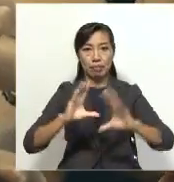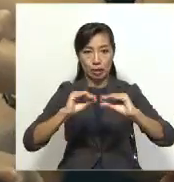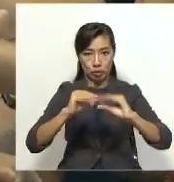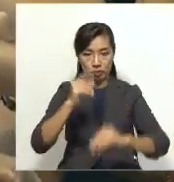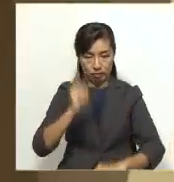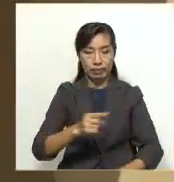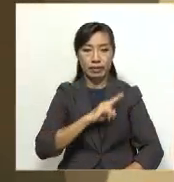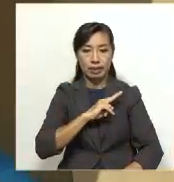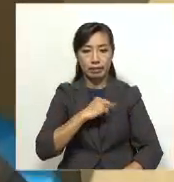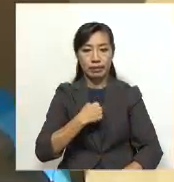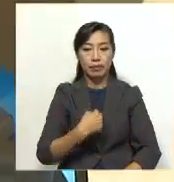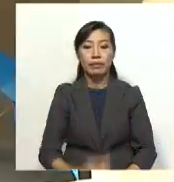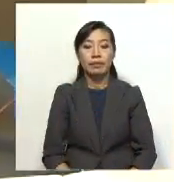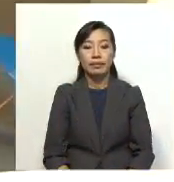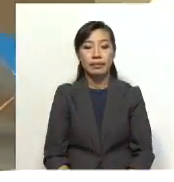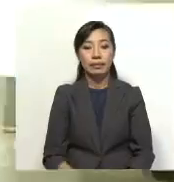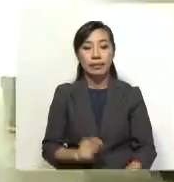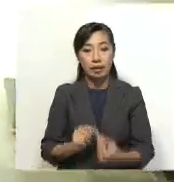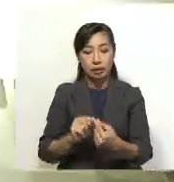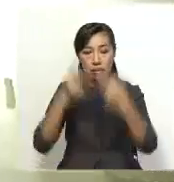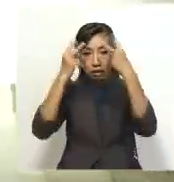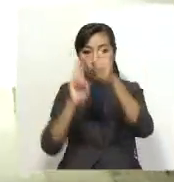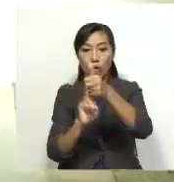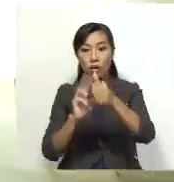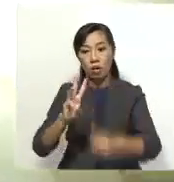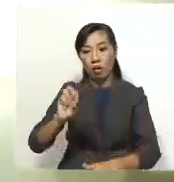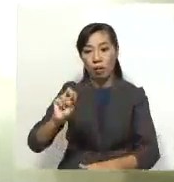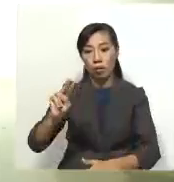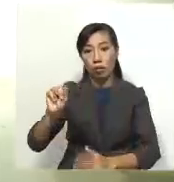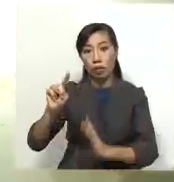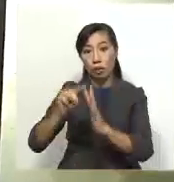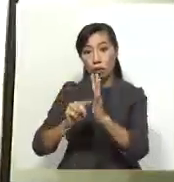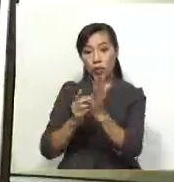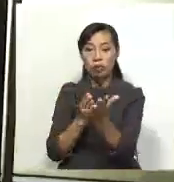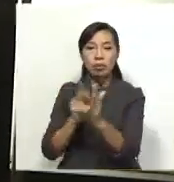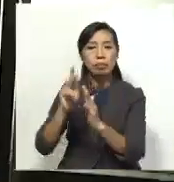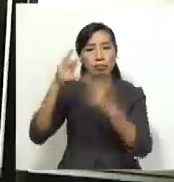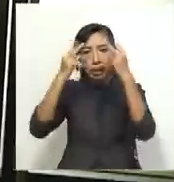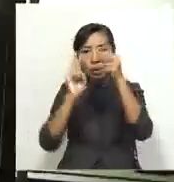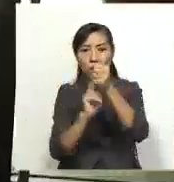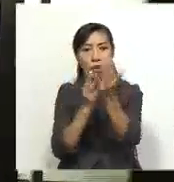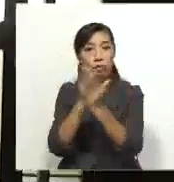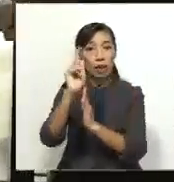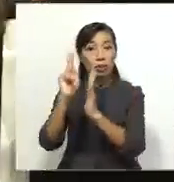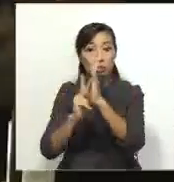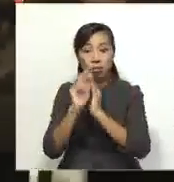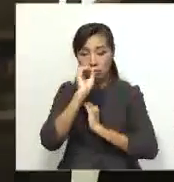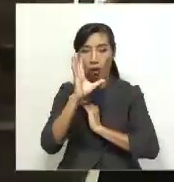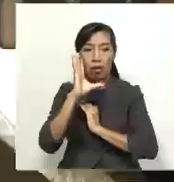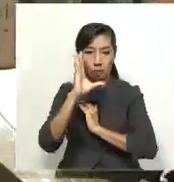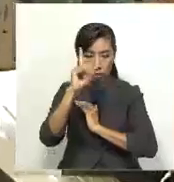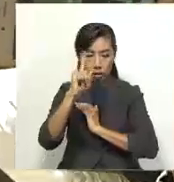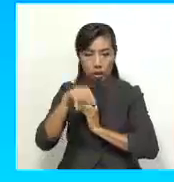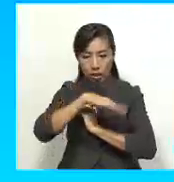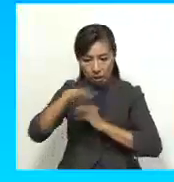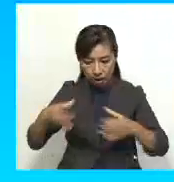ยืนยันแล้วนะผมประชุมเองค่ะมาต่อกันที่ท่านรองวิษณุเครืองามนะคะเป็นรองนายกรัฐมนตรีฝ่ายกฎหมายท่านก็เปิดเผยว่าวันพรุ่งนี้นะคะจะมีการ